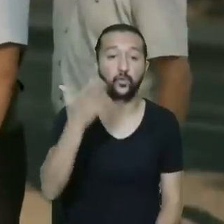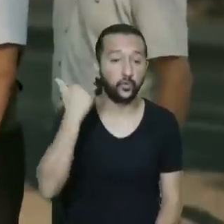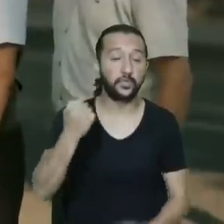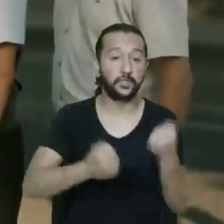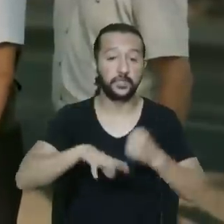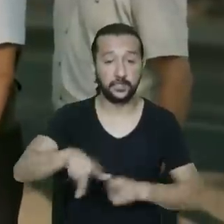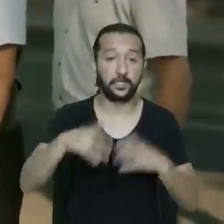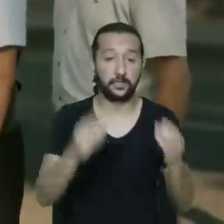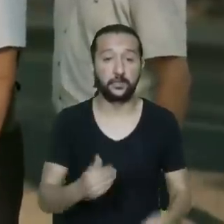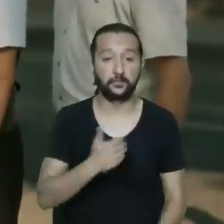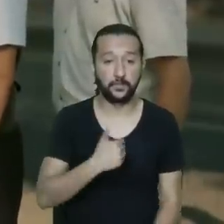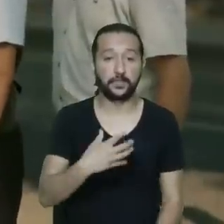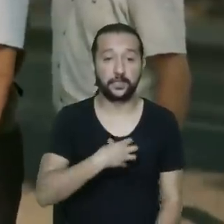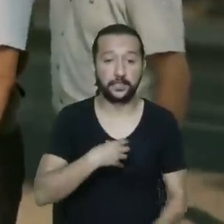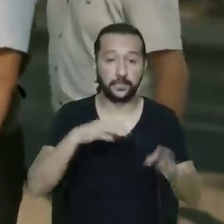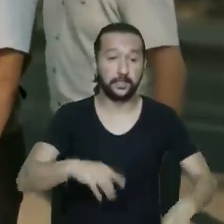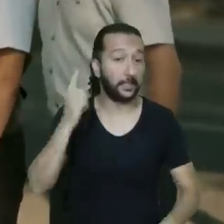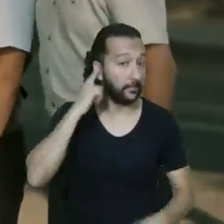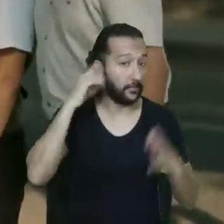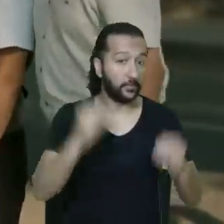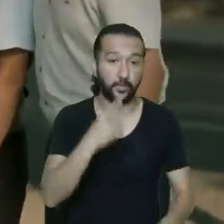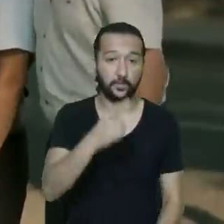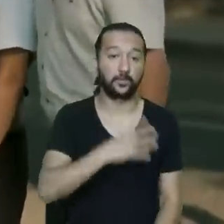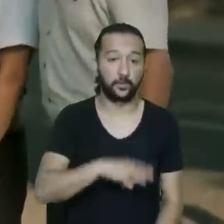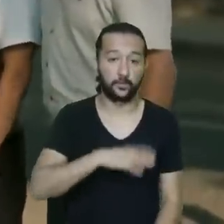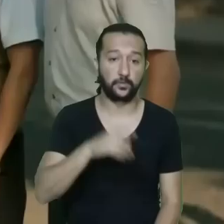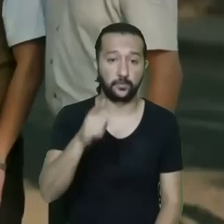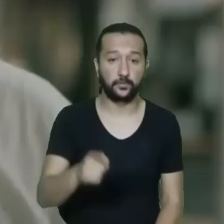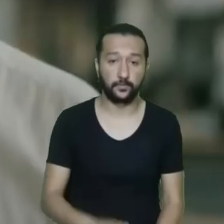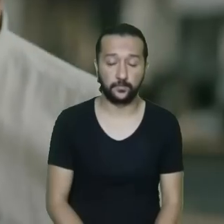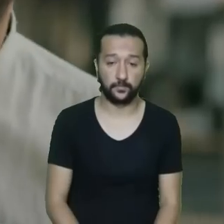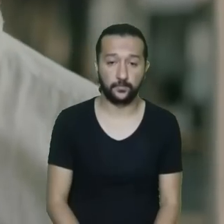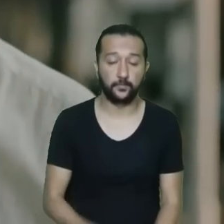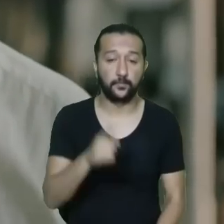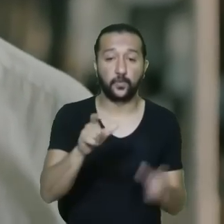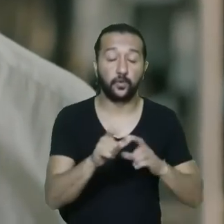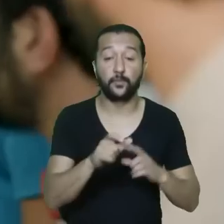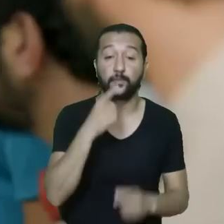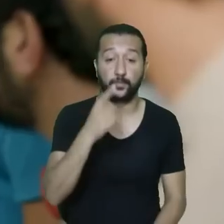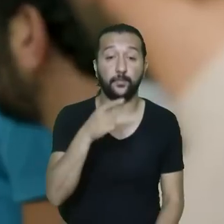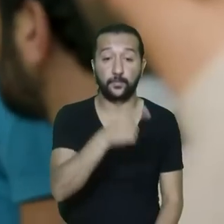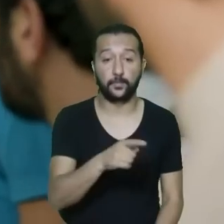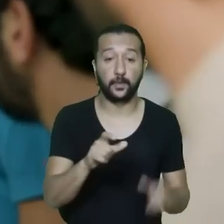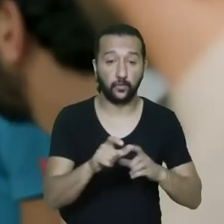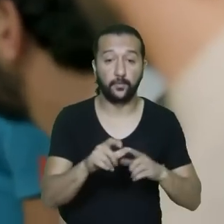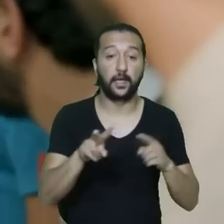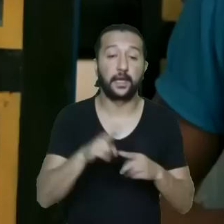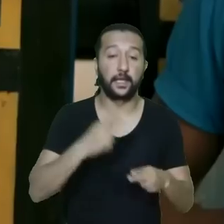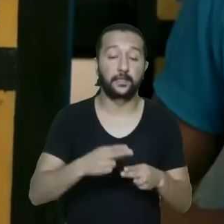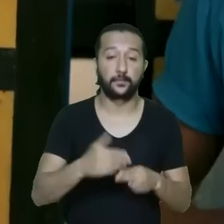önce çalındı da bizim şimdi haberimiz oldu demek istiyor. Süleyman Bey, Süleyman